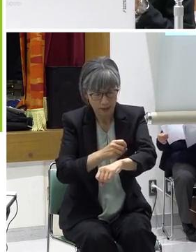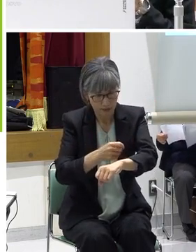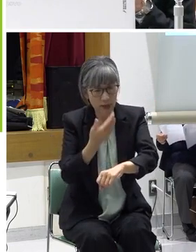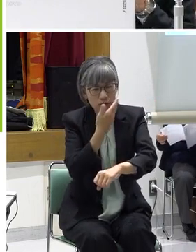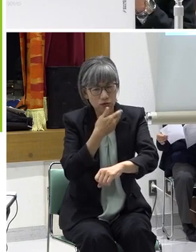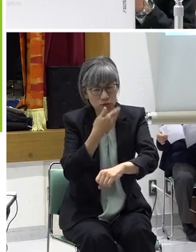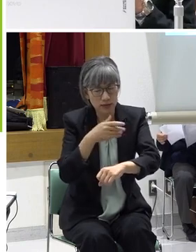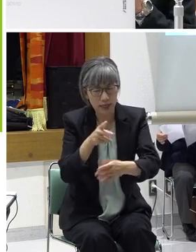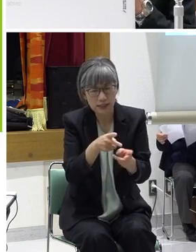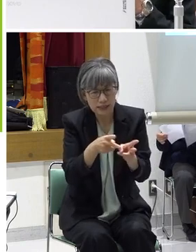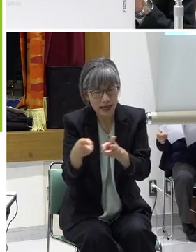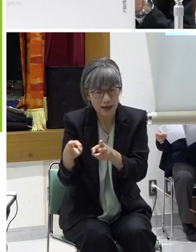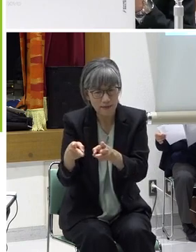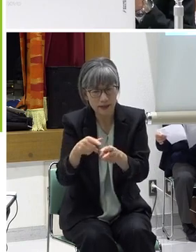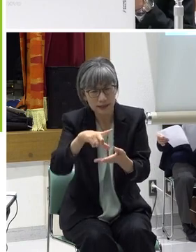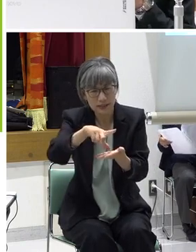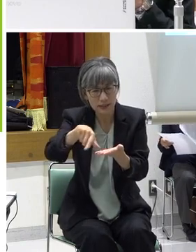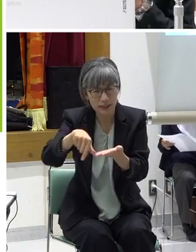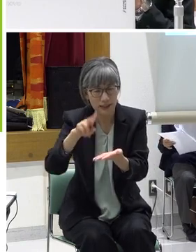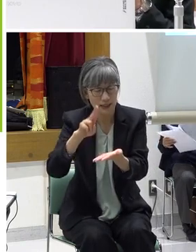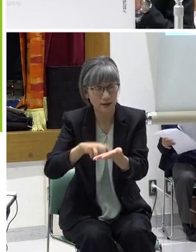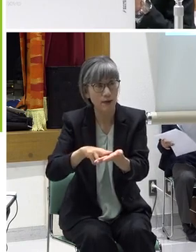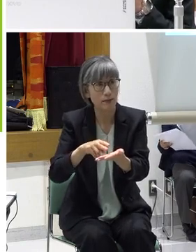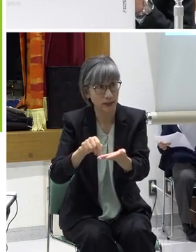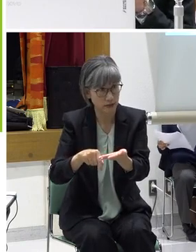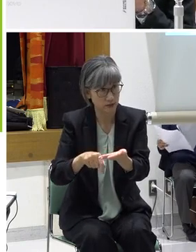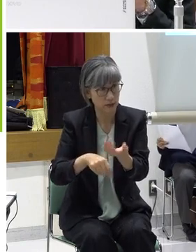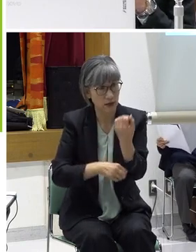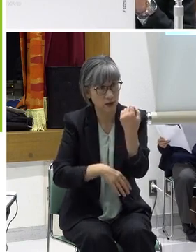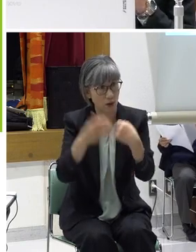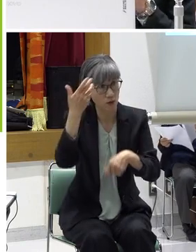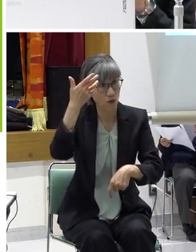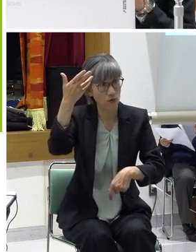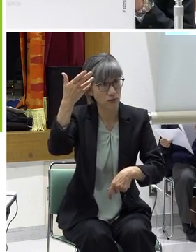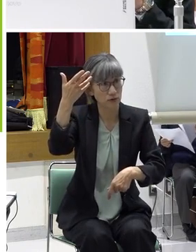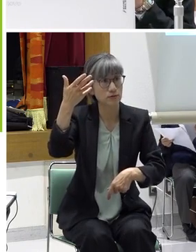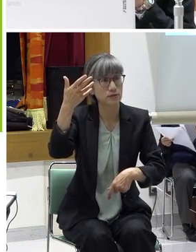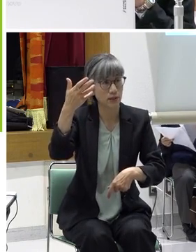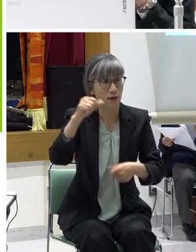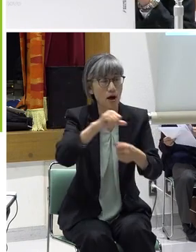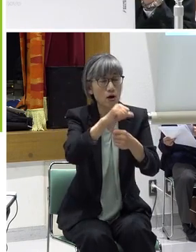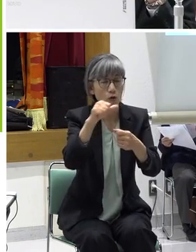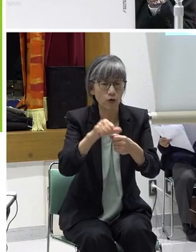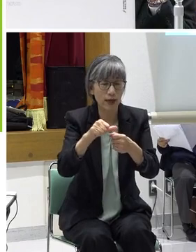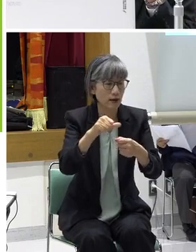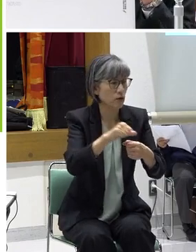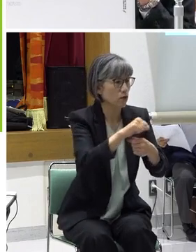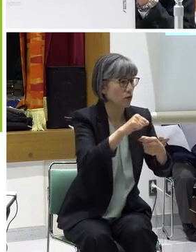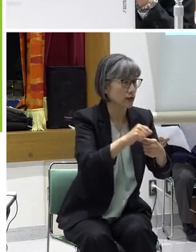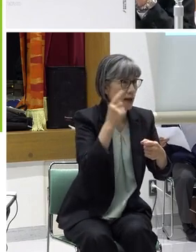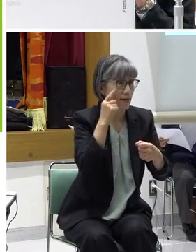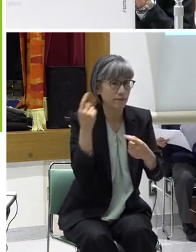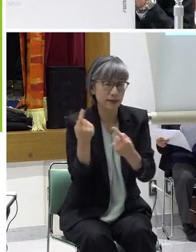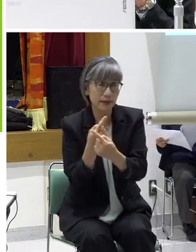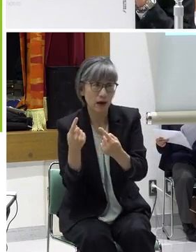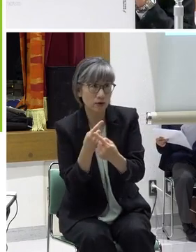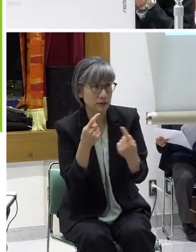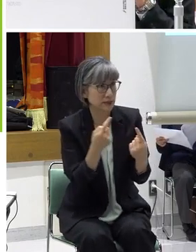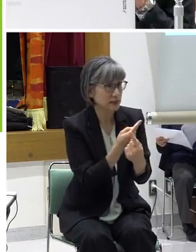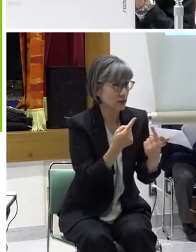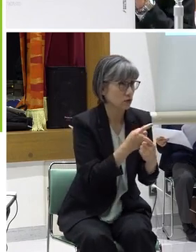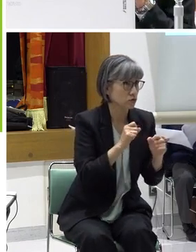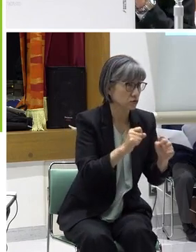。基本構想については5年ごとに見直しすることを明記